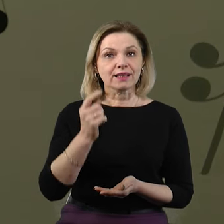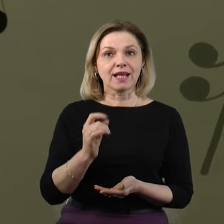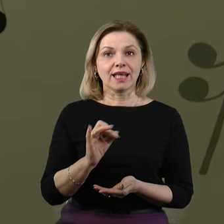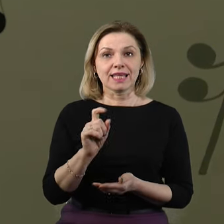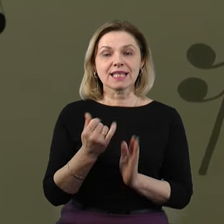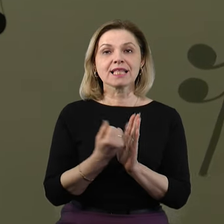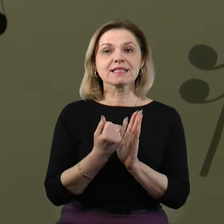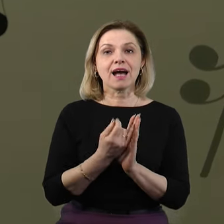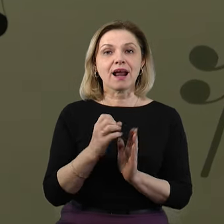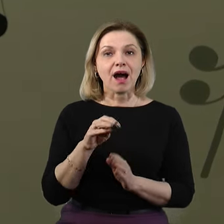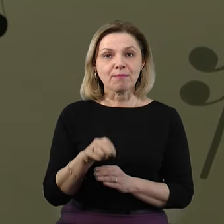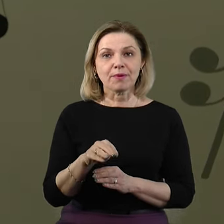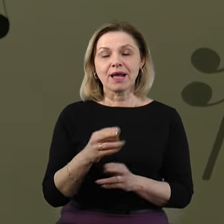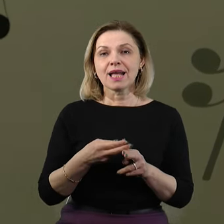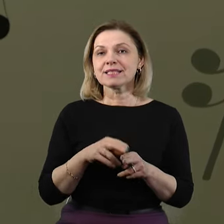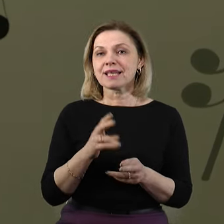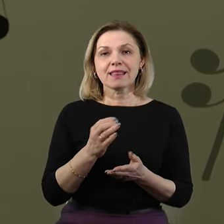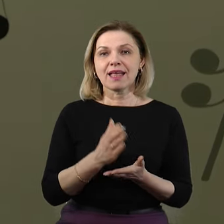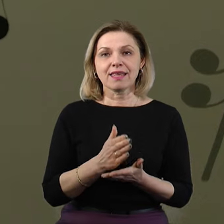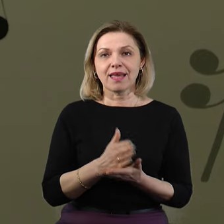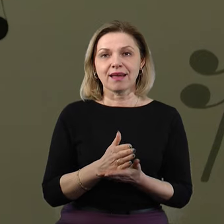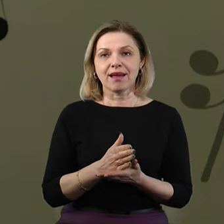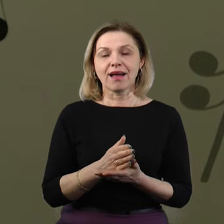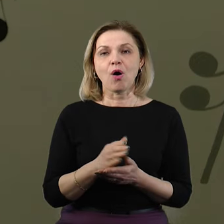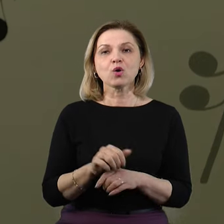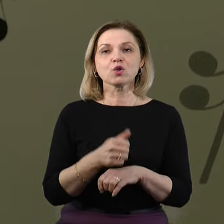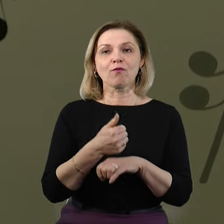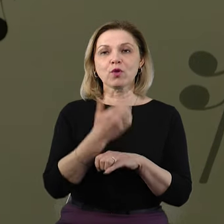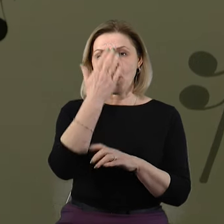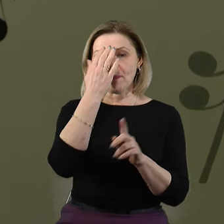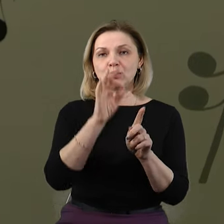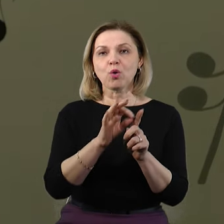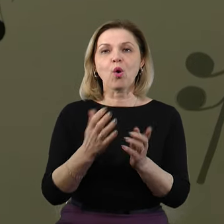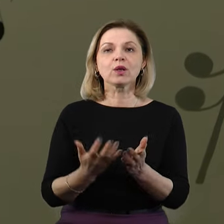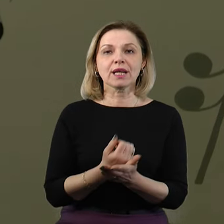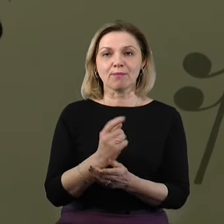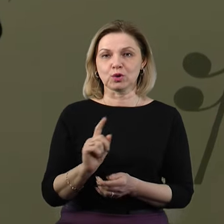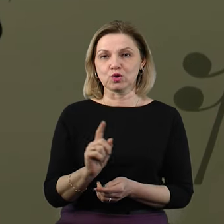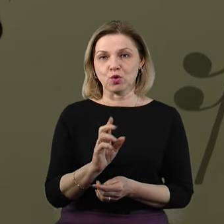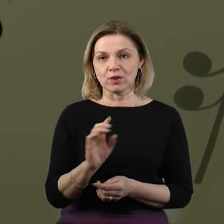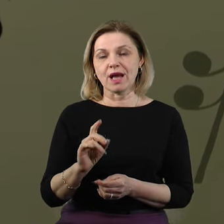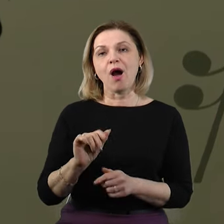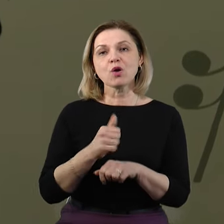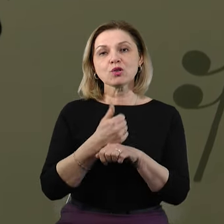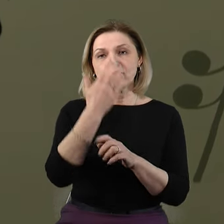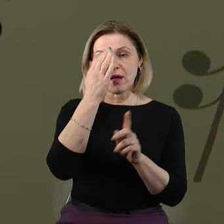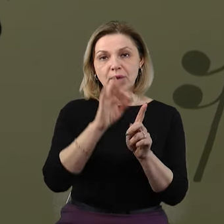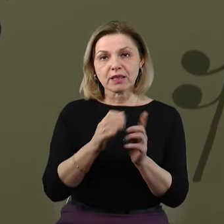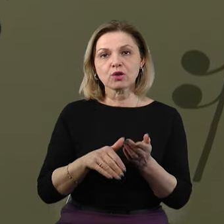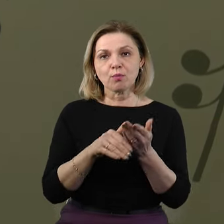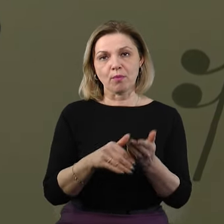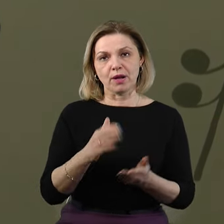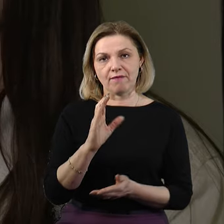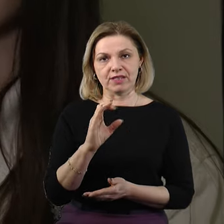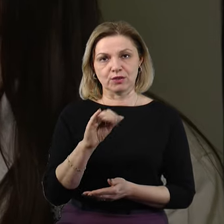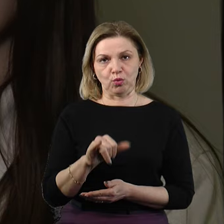сторінок в Instagram але це не є як основною метою отримати щось основна мета - це допомогти збройнім